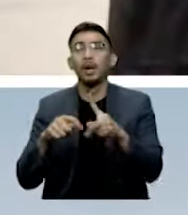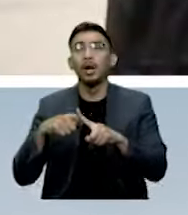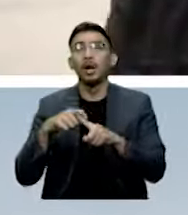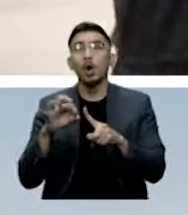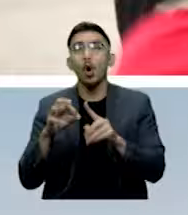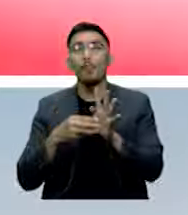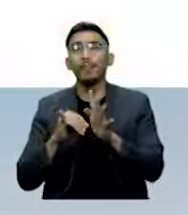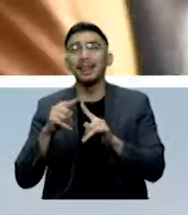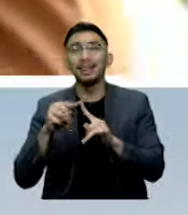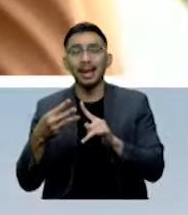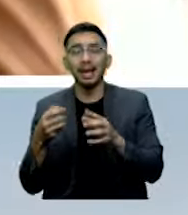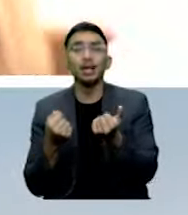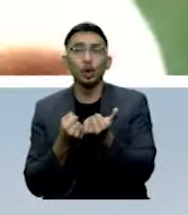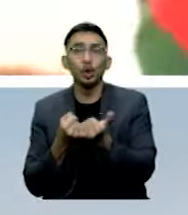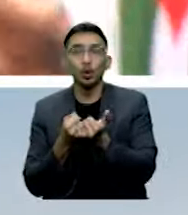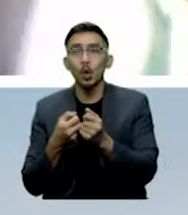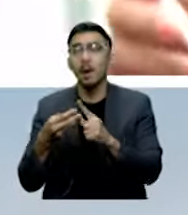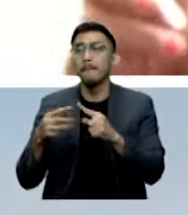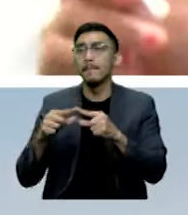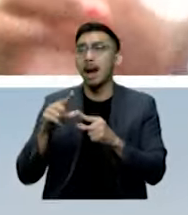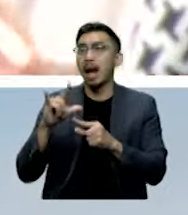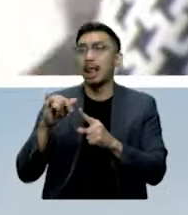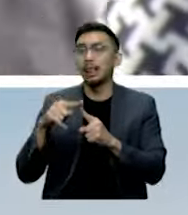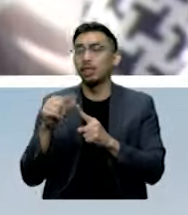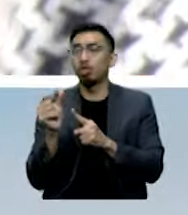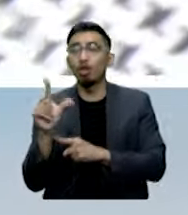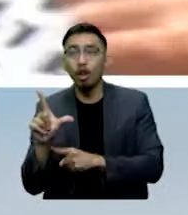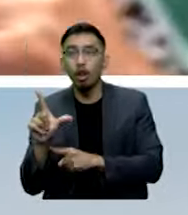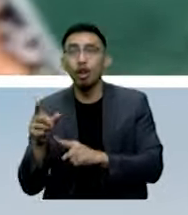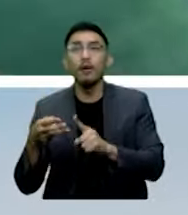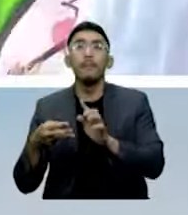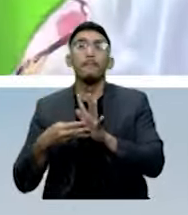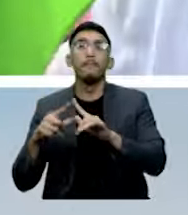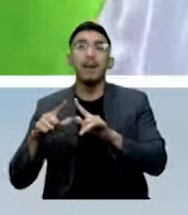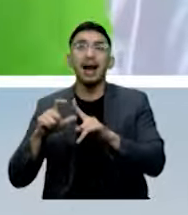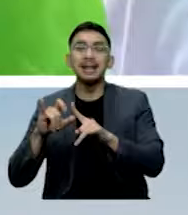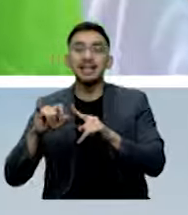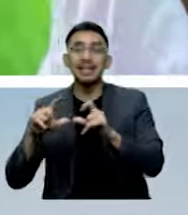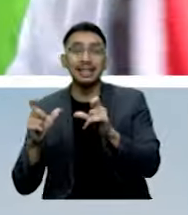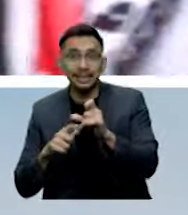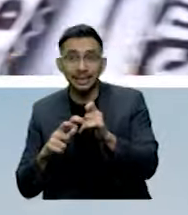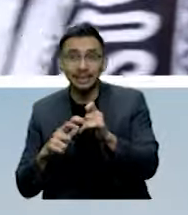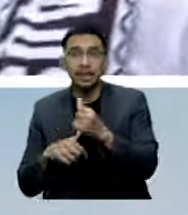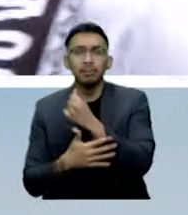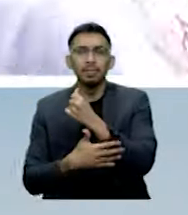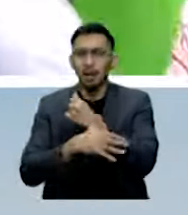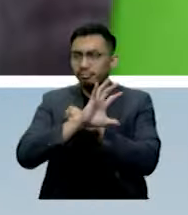dari Global Day of Action for Gaza, yang mana memang hari ini serentak dilaksanakan di berbagai negara bertepatan dengan